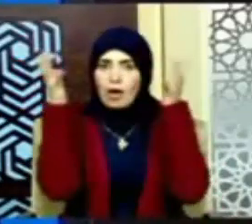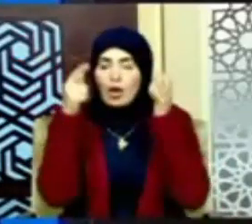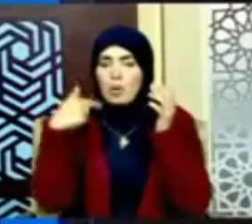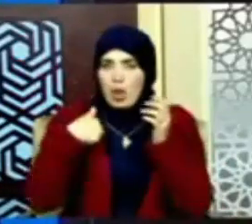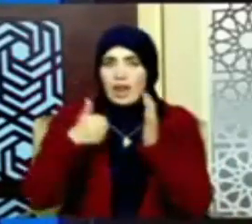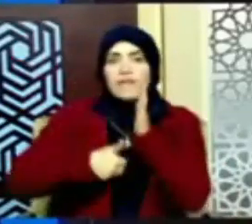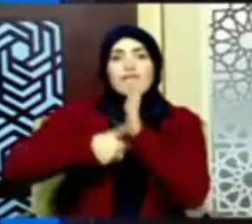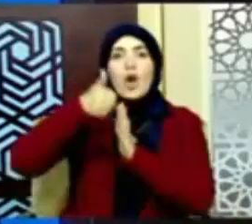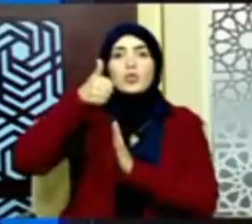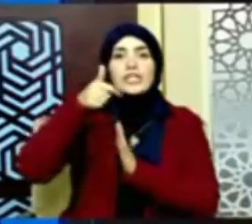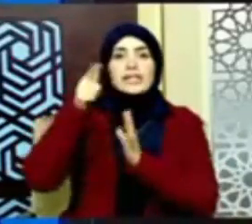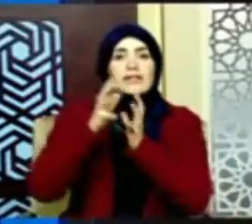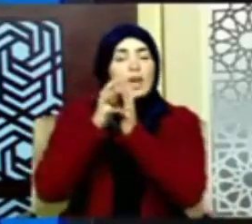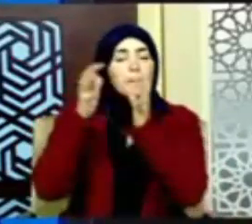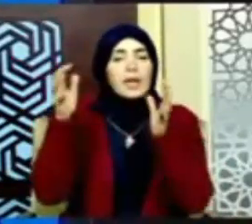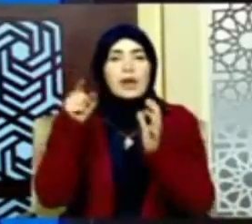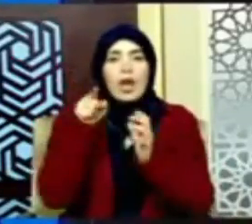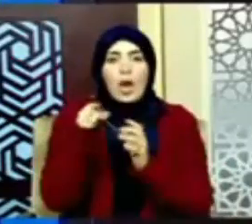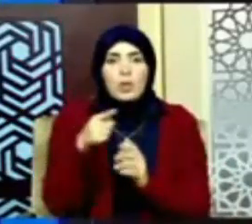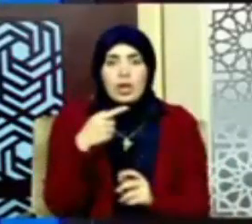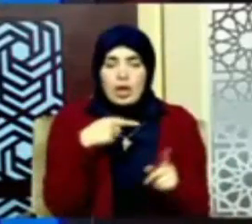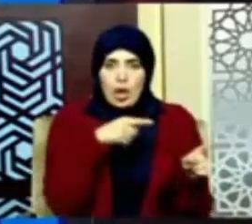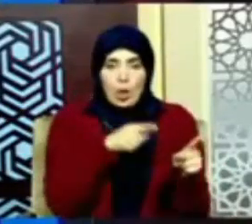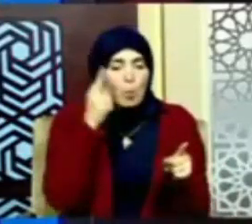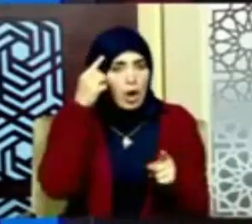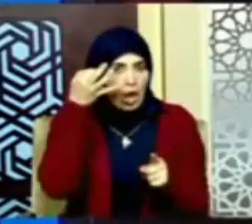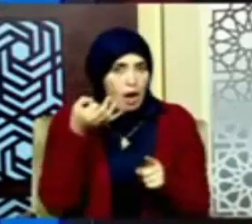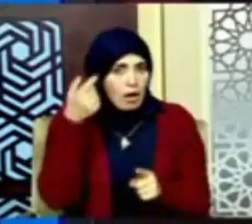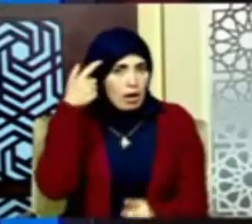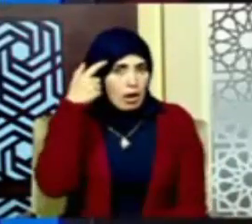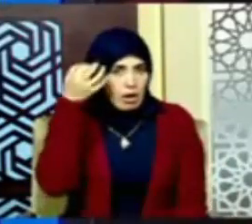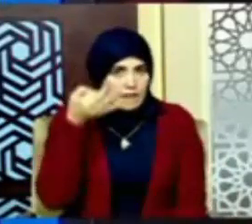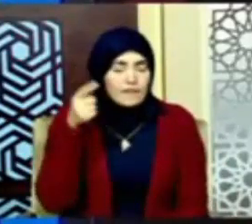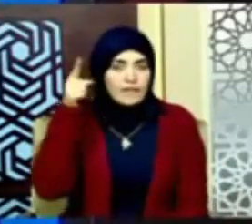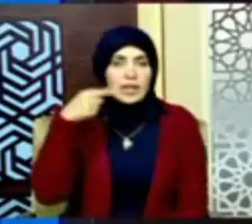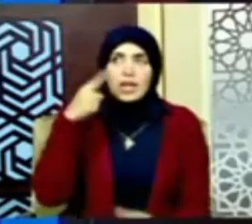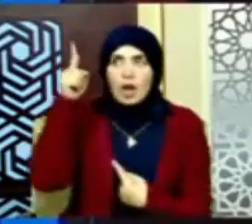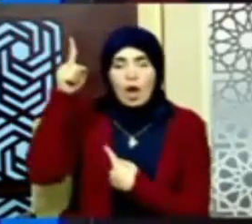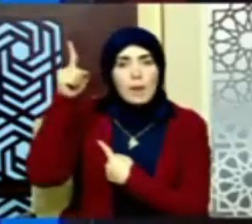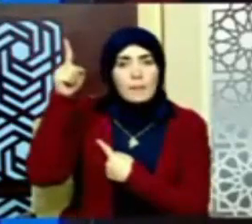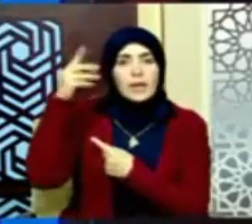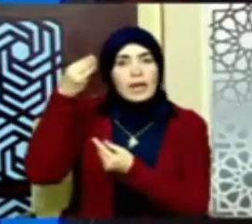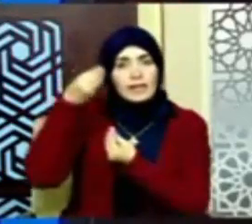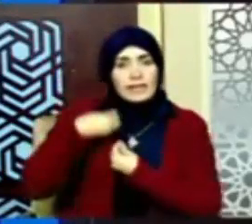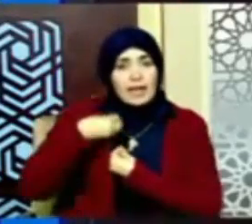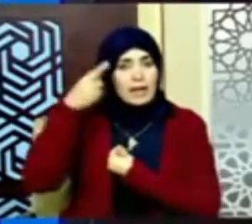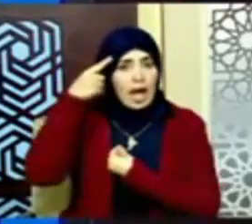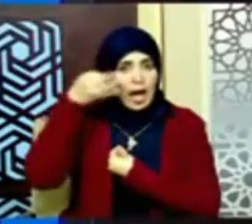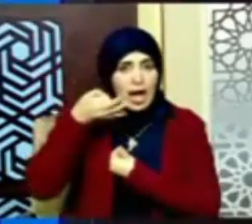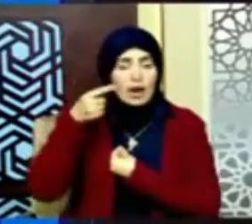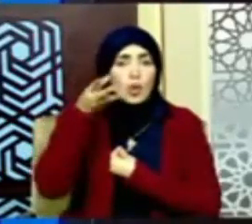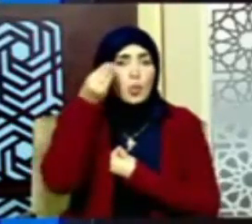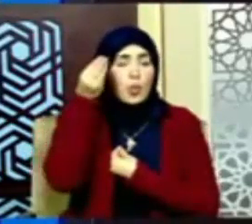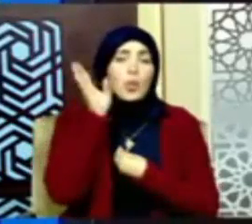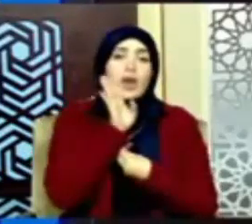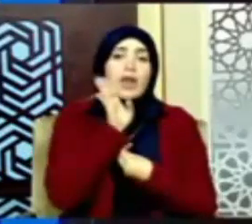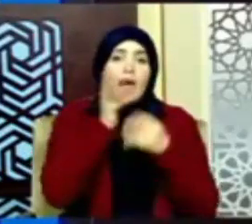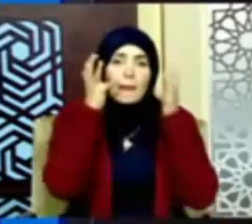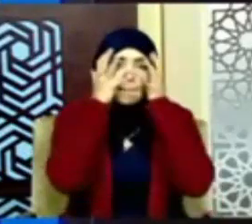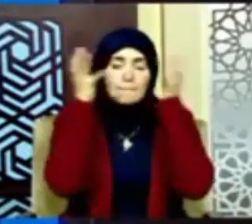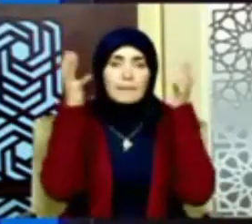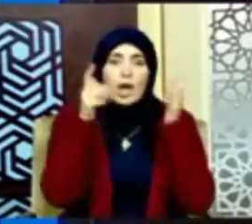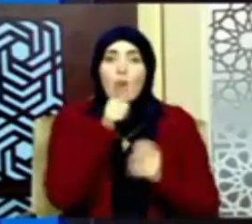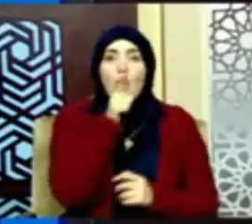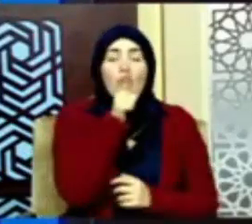قال أنا الرحمن بعرفا. فأفصح العلم إفصاحا وقال له